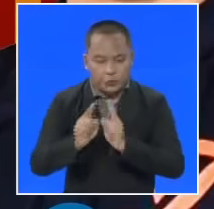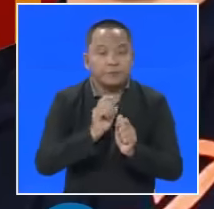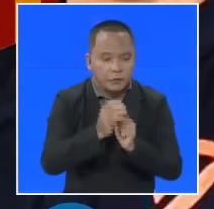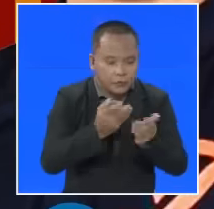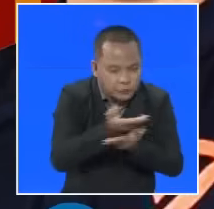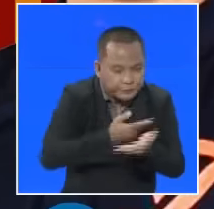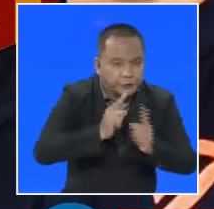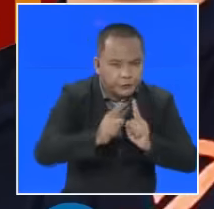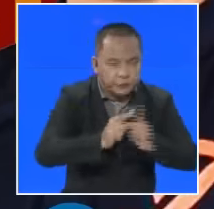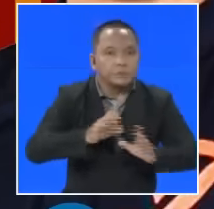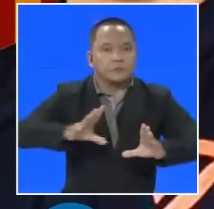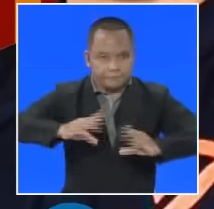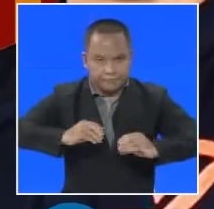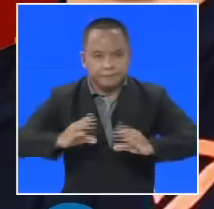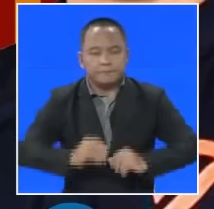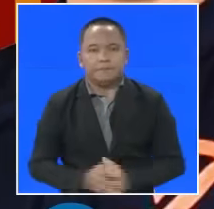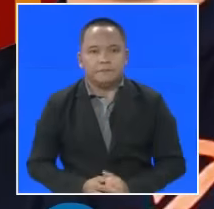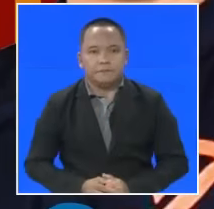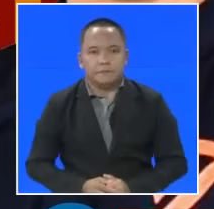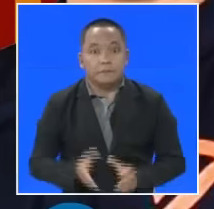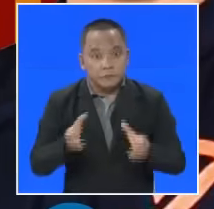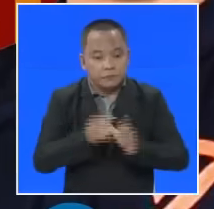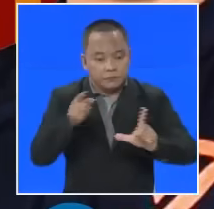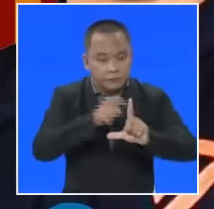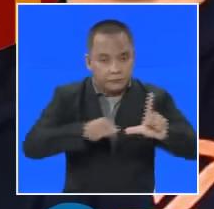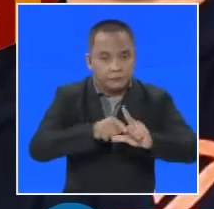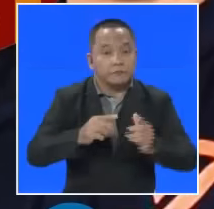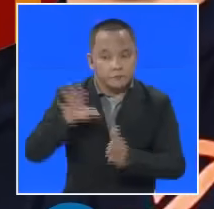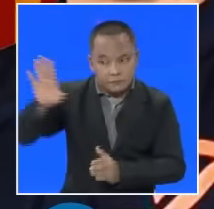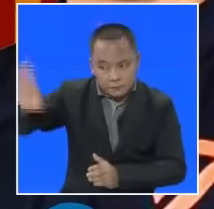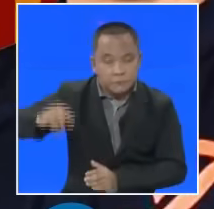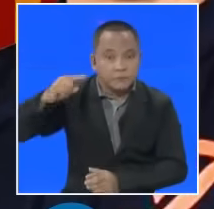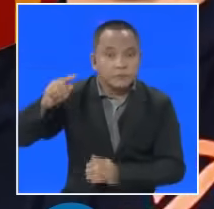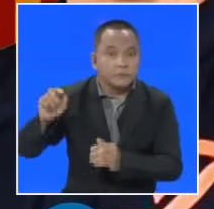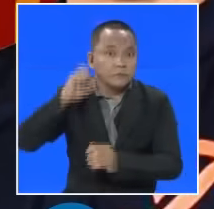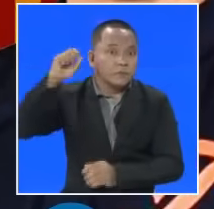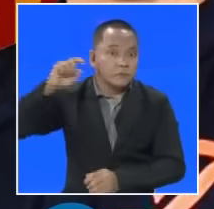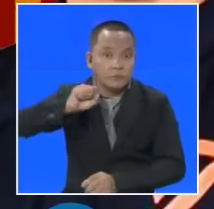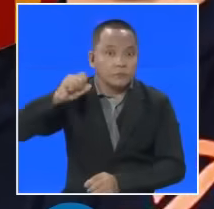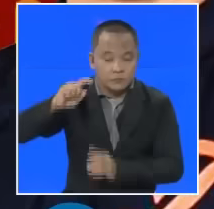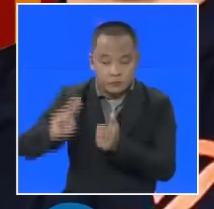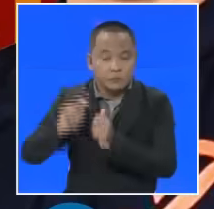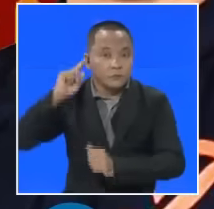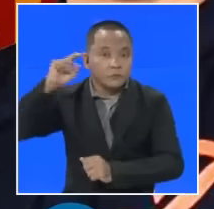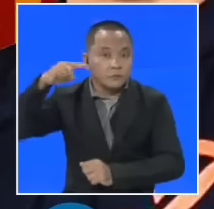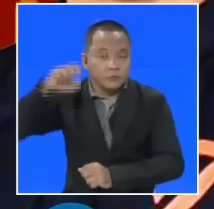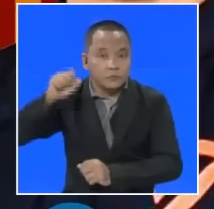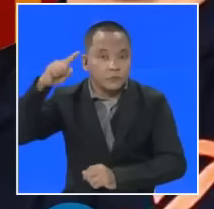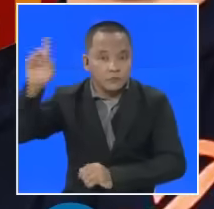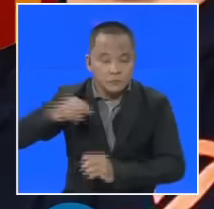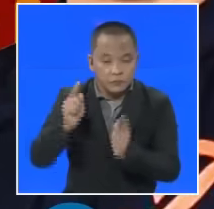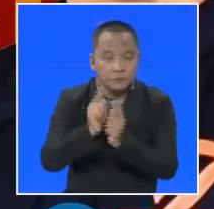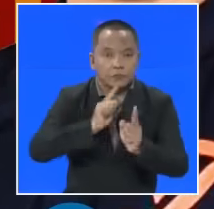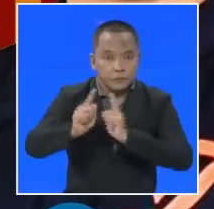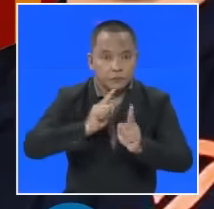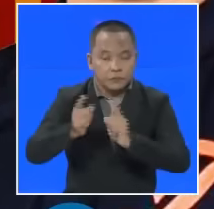ารือแล้วก็แสดงความรับผิดชอบแน่นอนครับ ทางพรรคก็จะคงจะมีการเรียกผู้ช่วยส.ส.ท่านนี้มาสอบเนาะใช่ไหมฮะ อาจจะเป็นทางผ